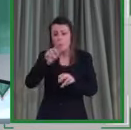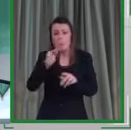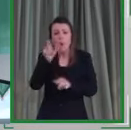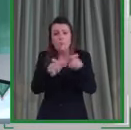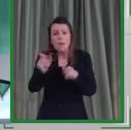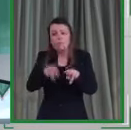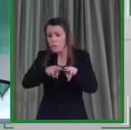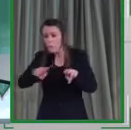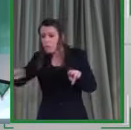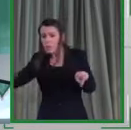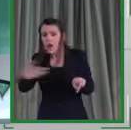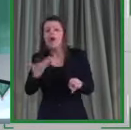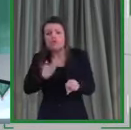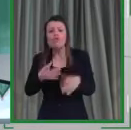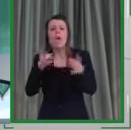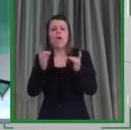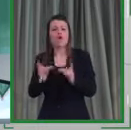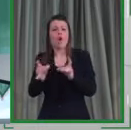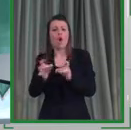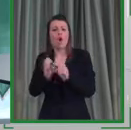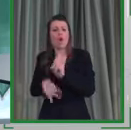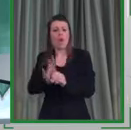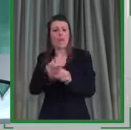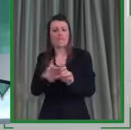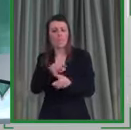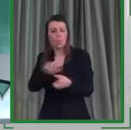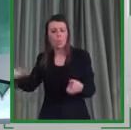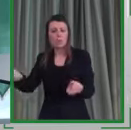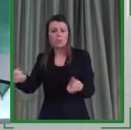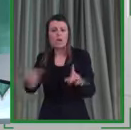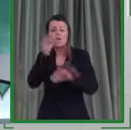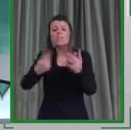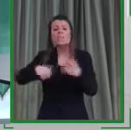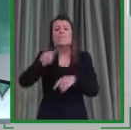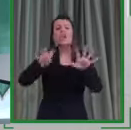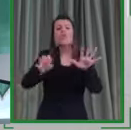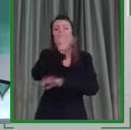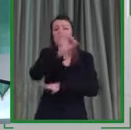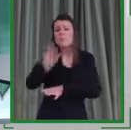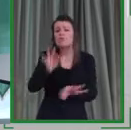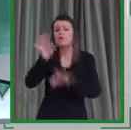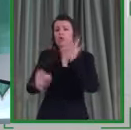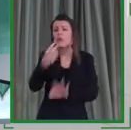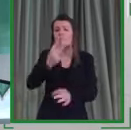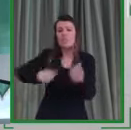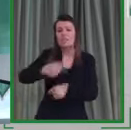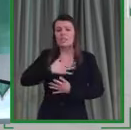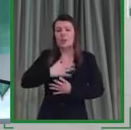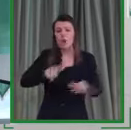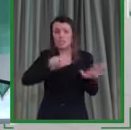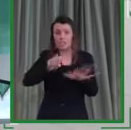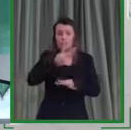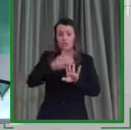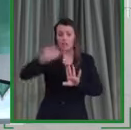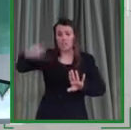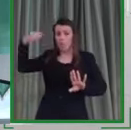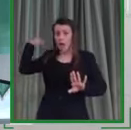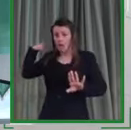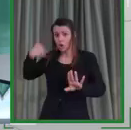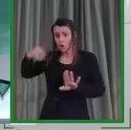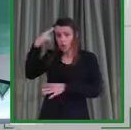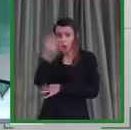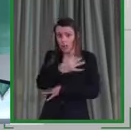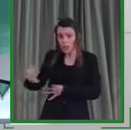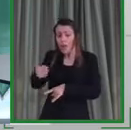codice praticamente 90 per cento delle nostre terapie intensive che ricordiamo erano 724 occupate quasi tutti da